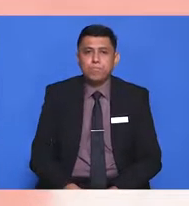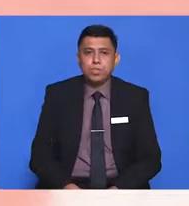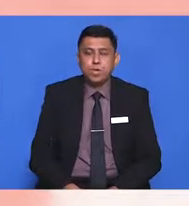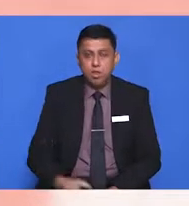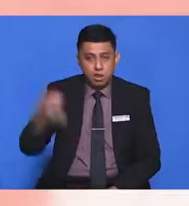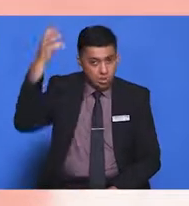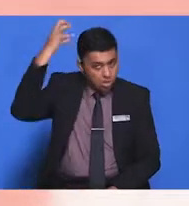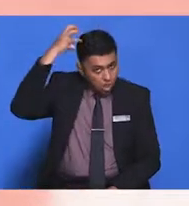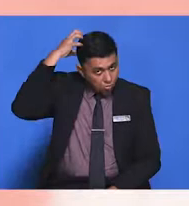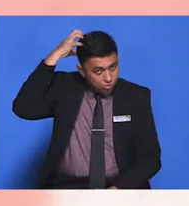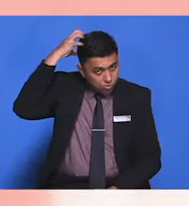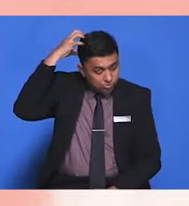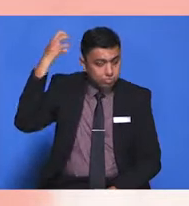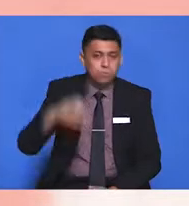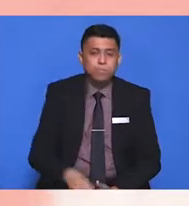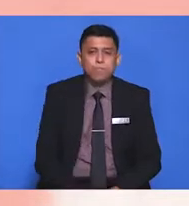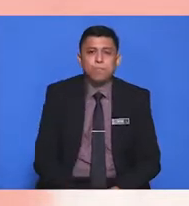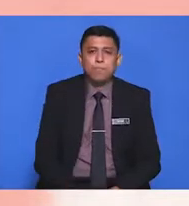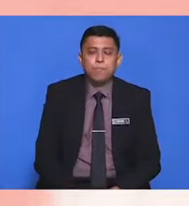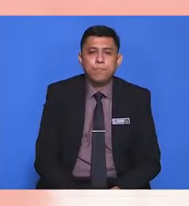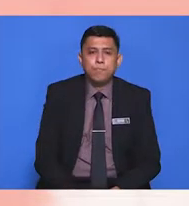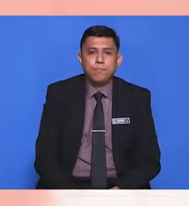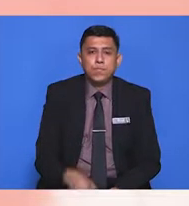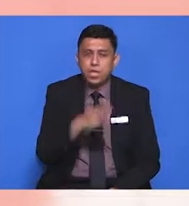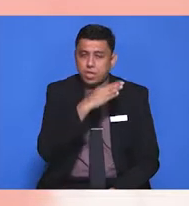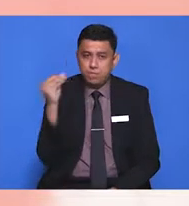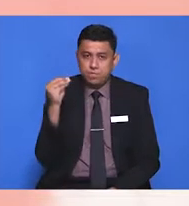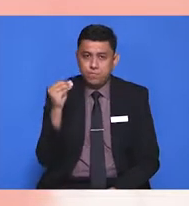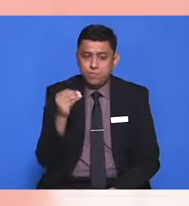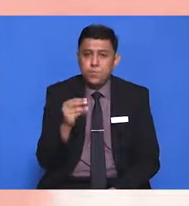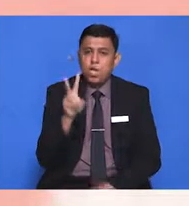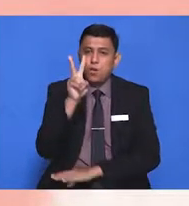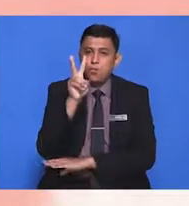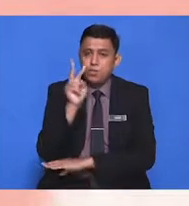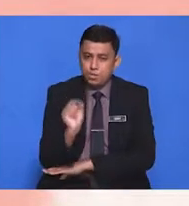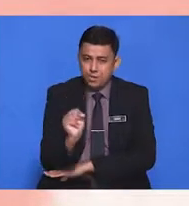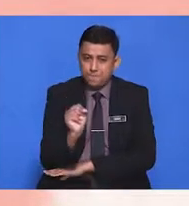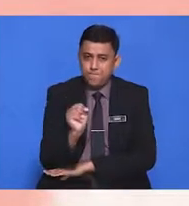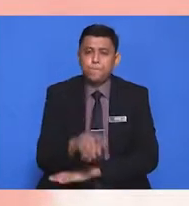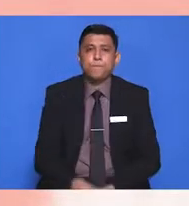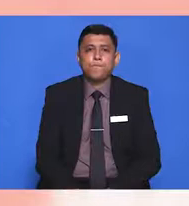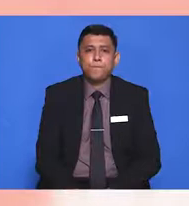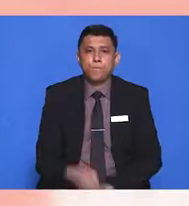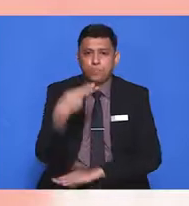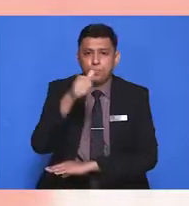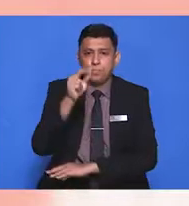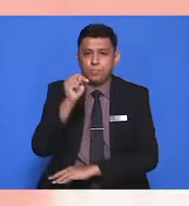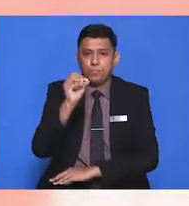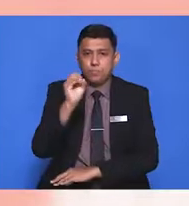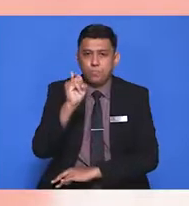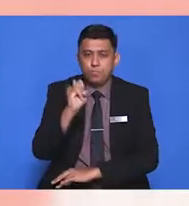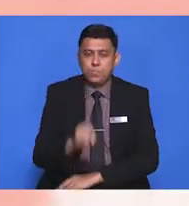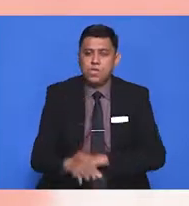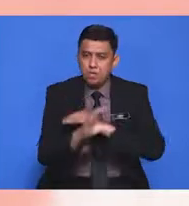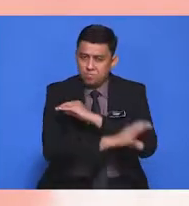Laos, ibu negaranya ialah Vientiane dan Vietnam, ibu negaranya ialah Hanoi. Dan